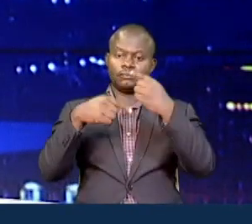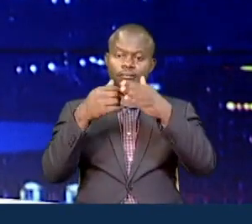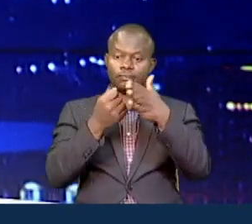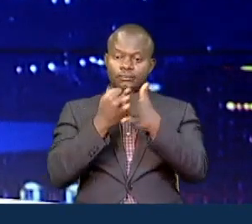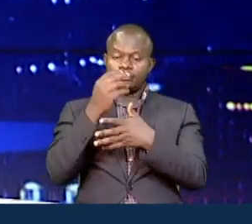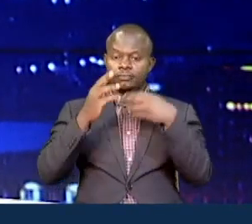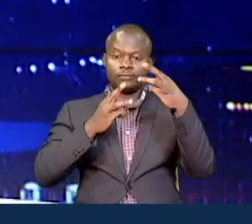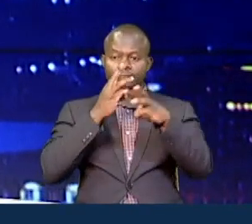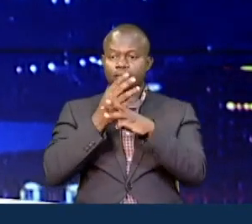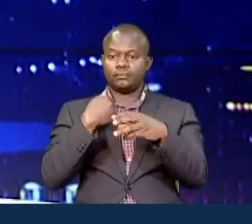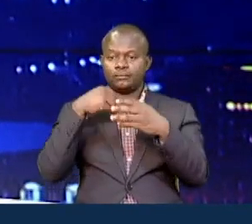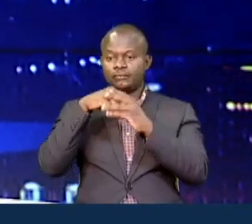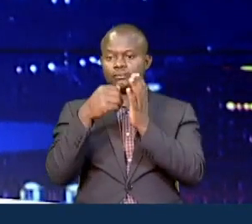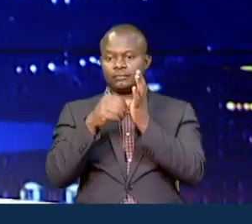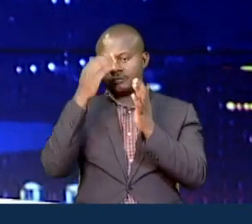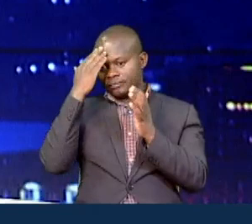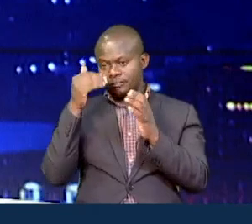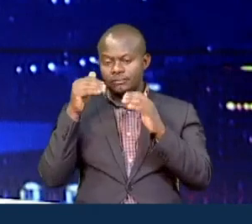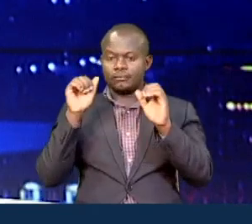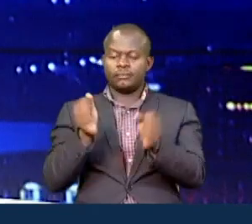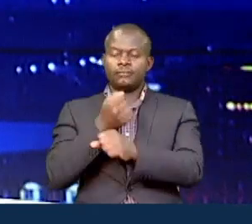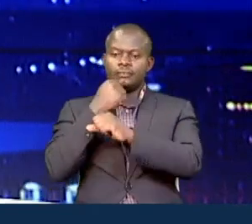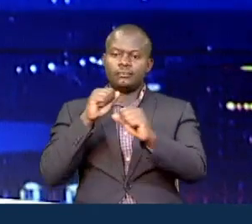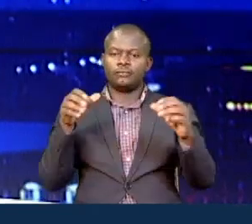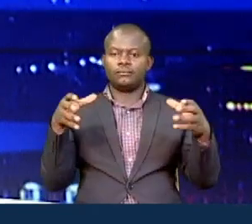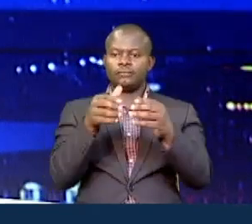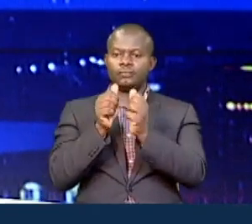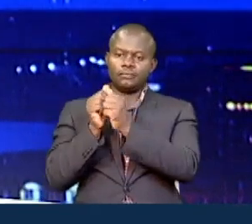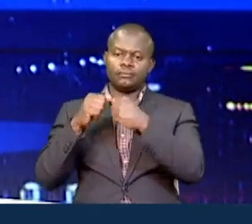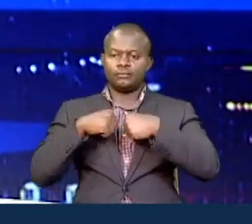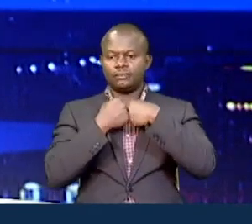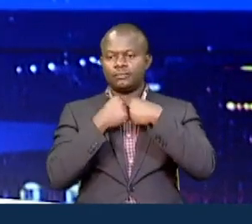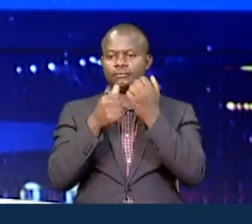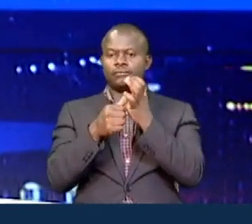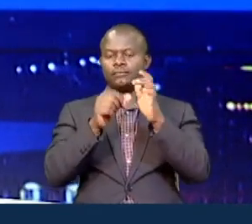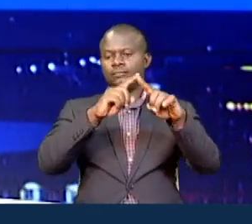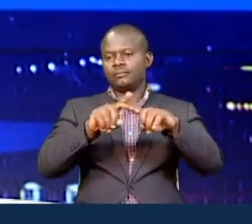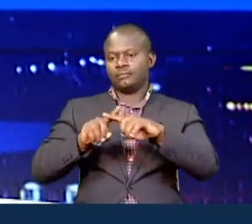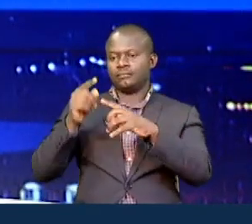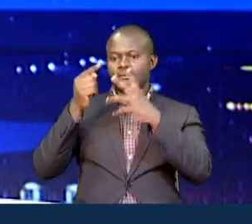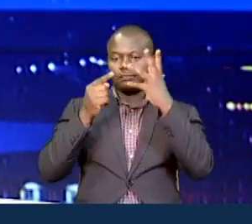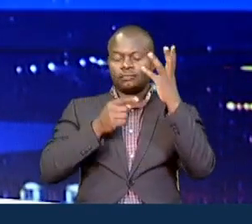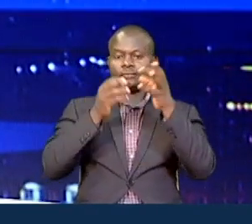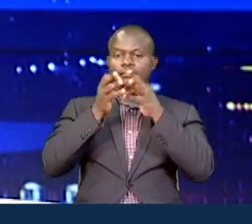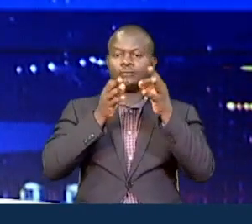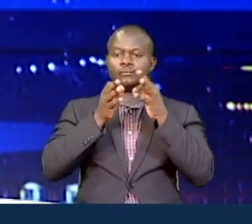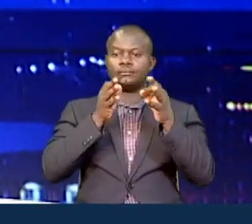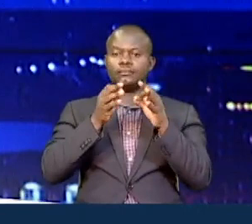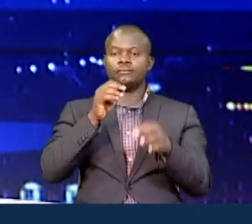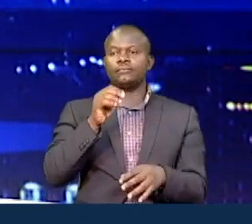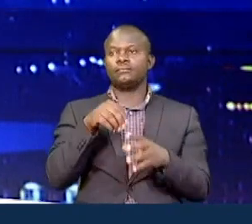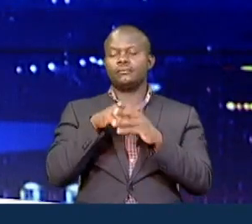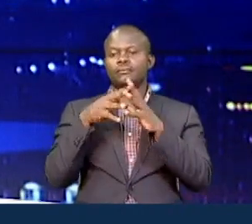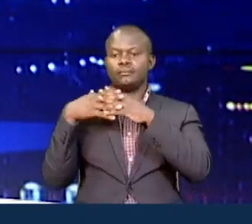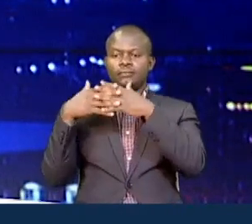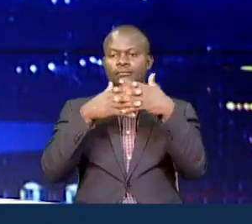icikamo ibice ku buryo idashobora gushyira hamwe ngo ihangane n'ibibazo bitandukanye. Ibi rero yabivugiye i New York ahari